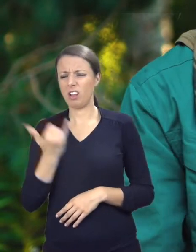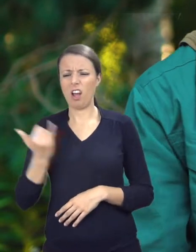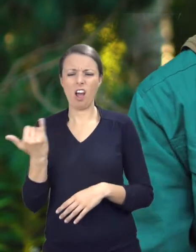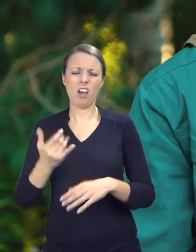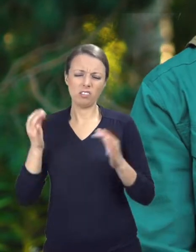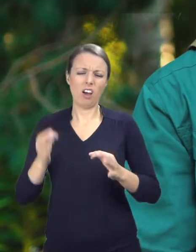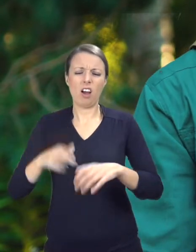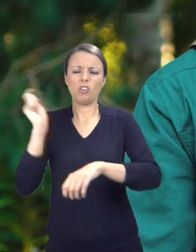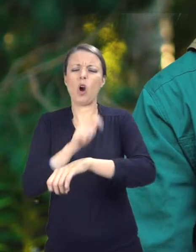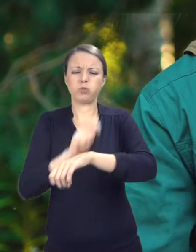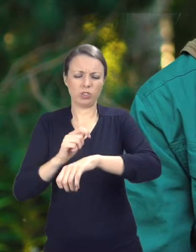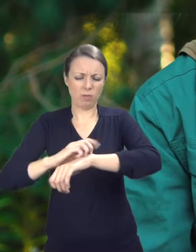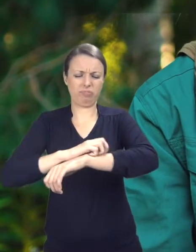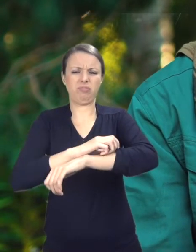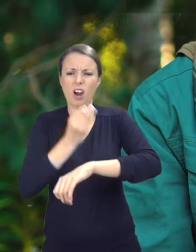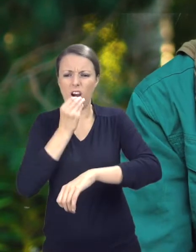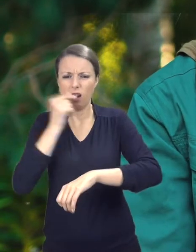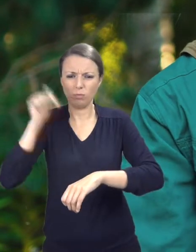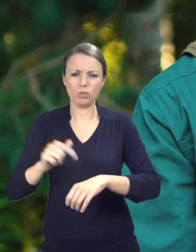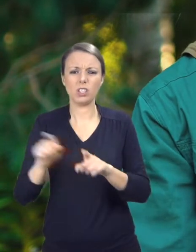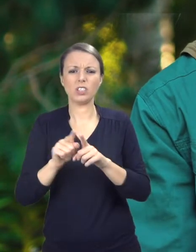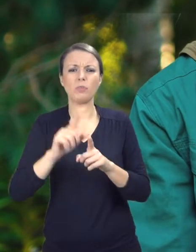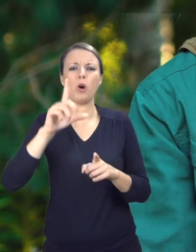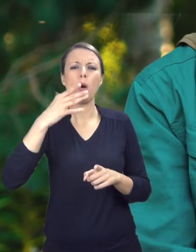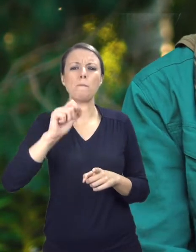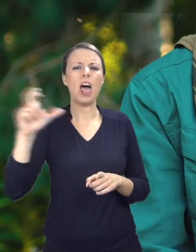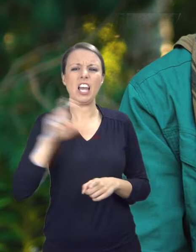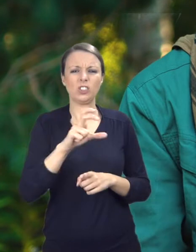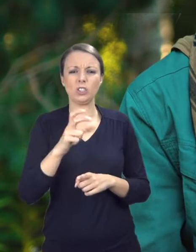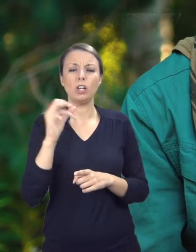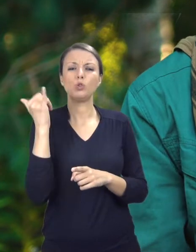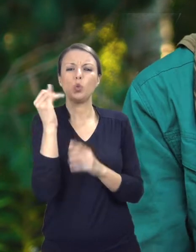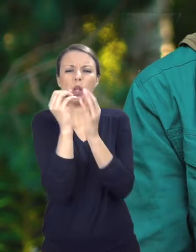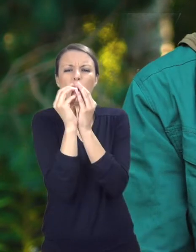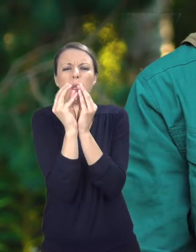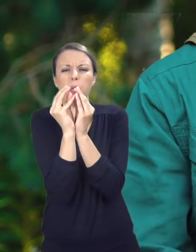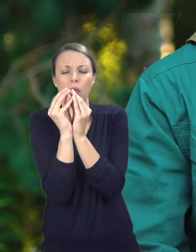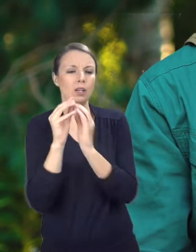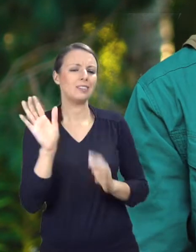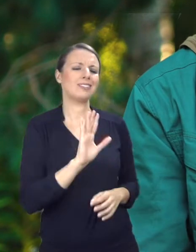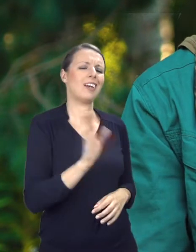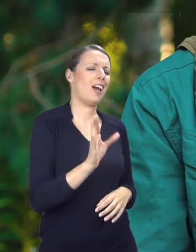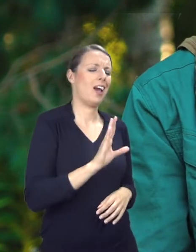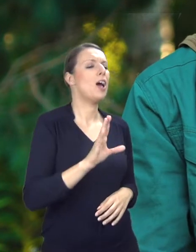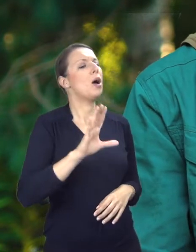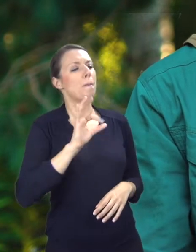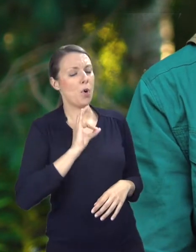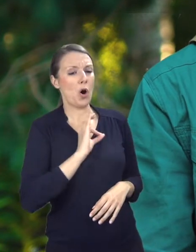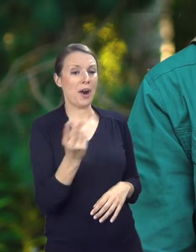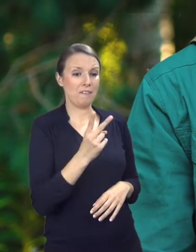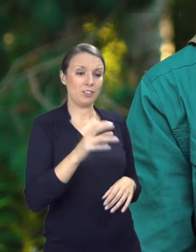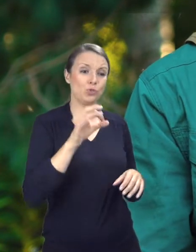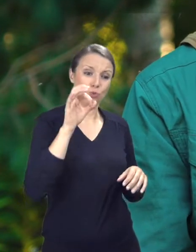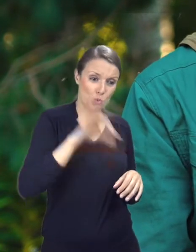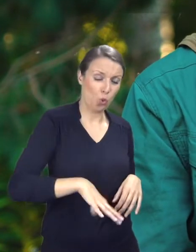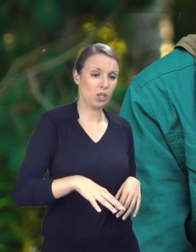Nie. Nie chcę powiedzieć, że szewc bez butów chodzi. Akurat moje córki jedzą wszystko to, co ja robię, no przy czym częstuję ich inną dietą. Natomiast